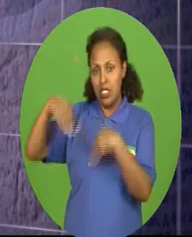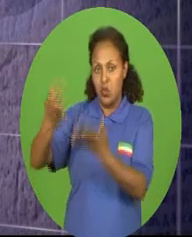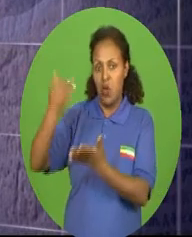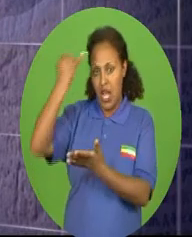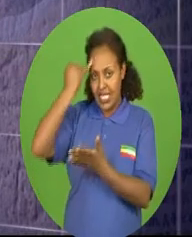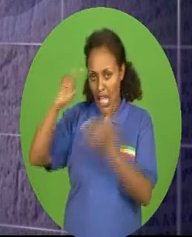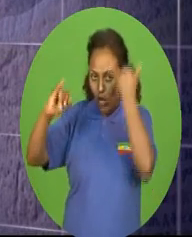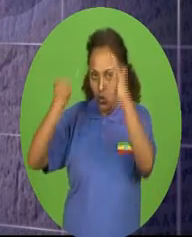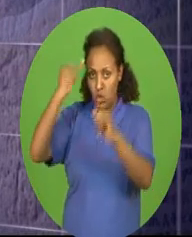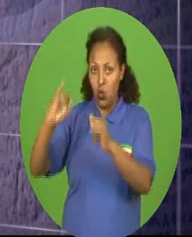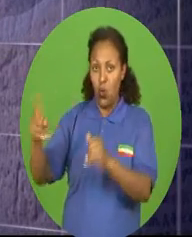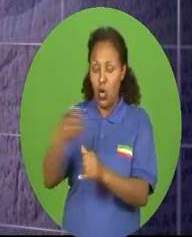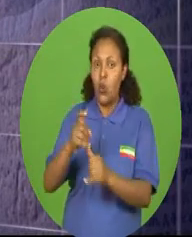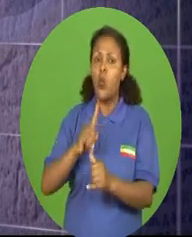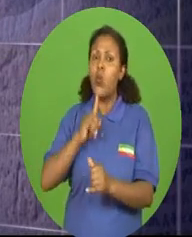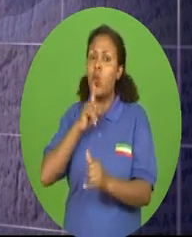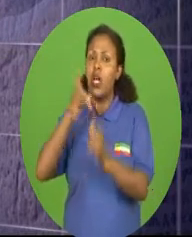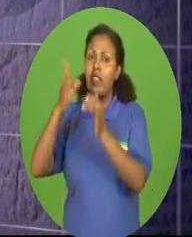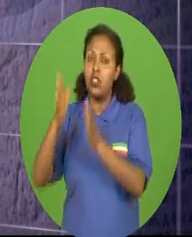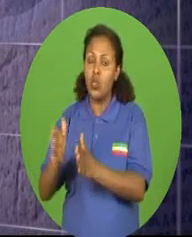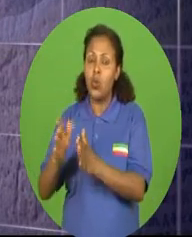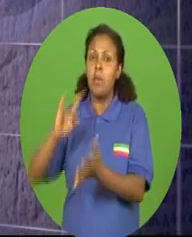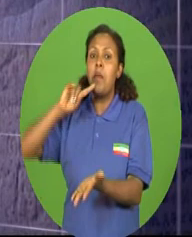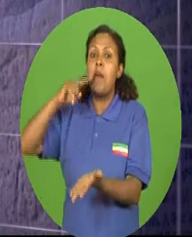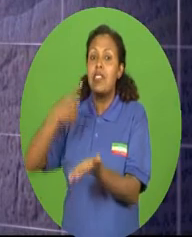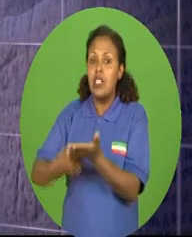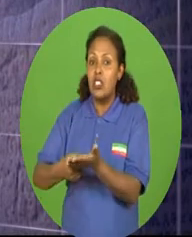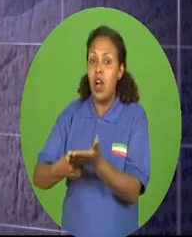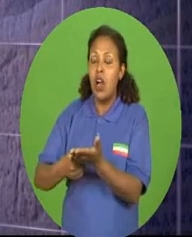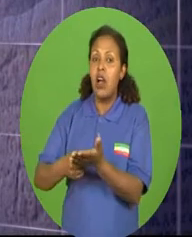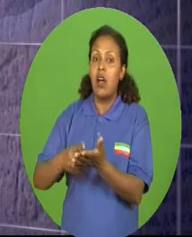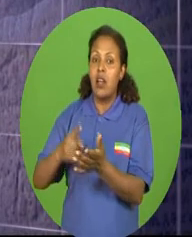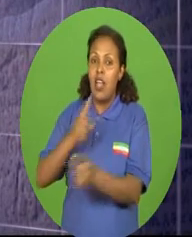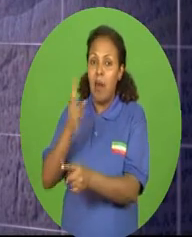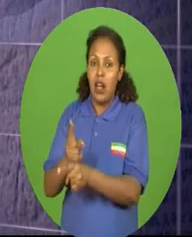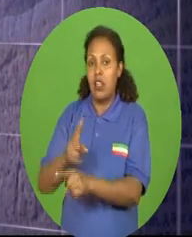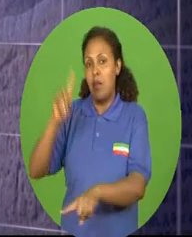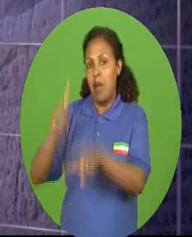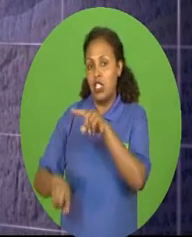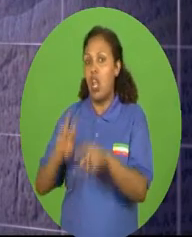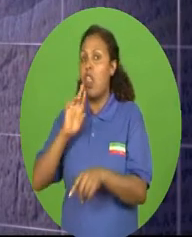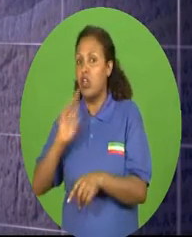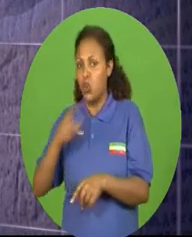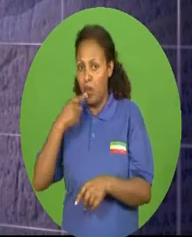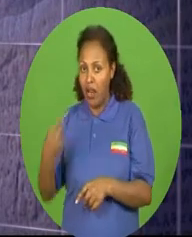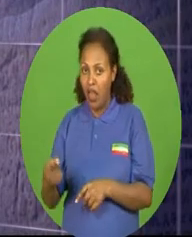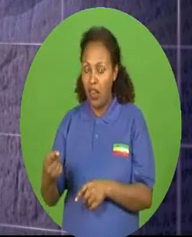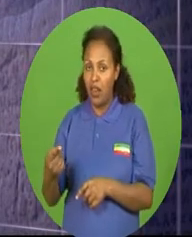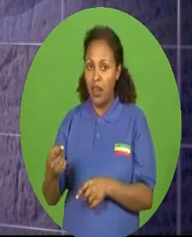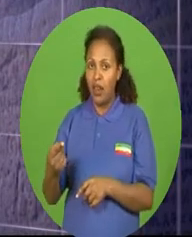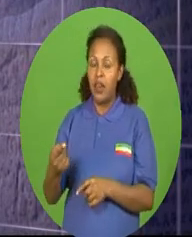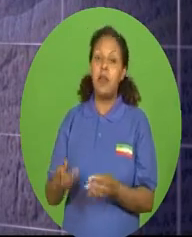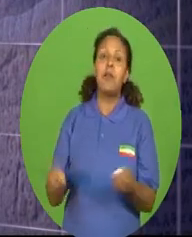የሚሰነዘሩ አስተያየቶች ሆነው እውነታቸውን በማስረጃ ለማረጋገጥ የማይቻል ናቸው